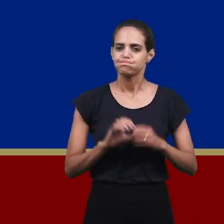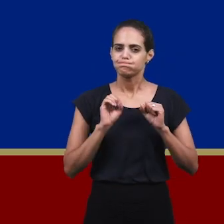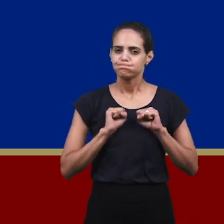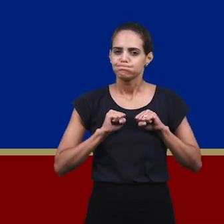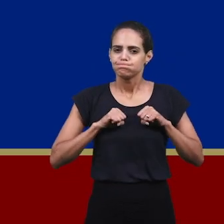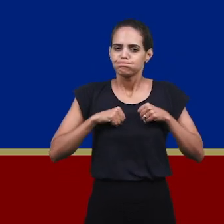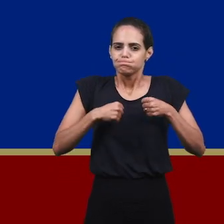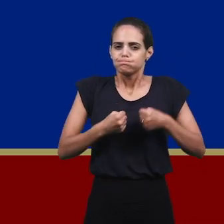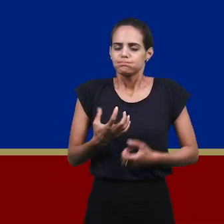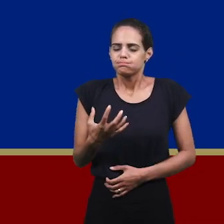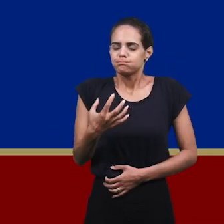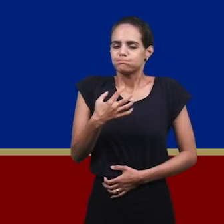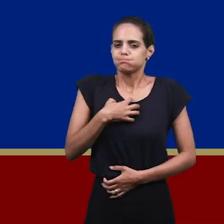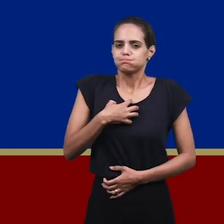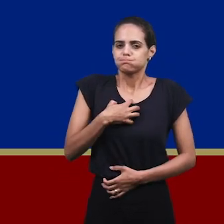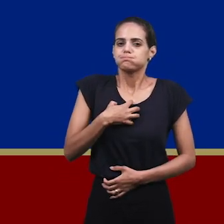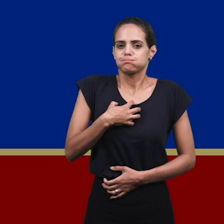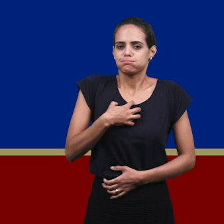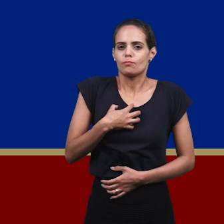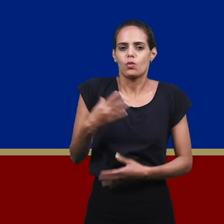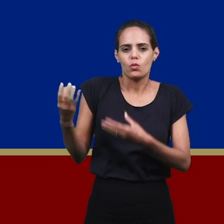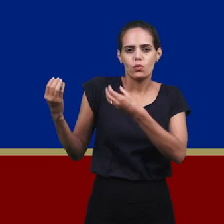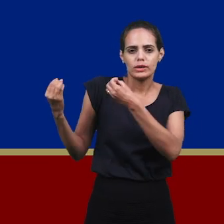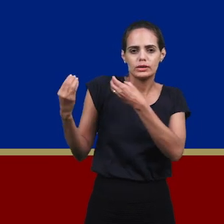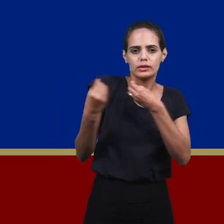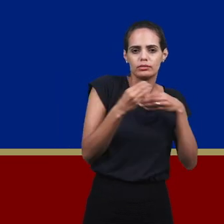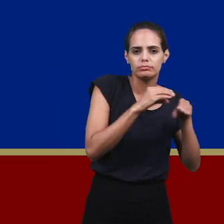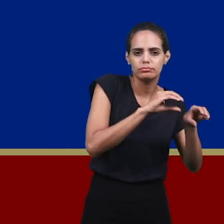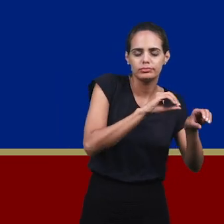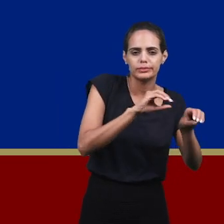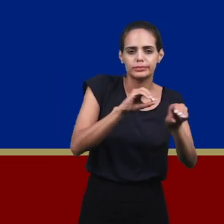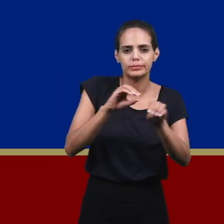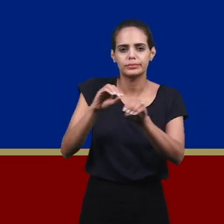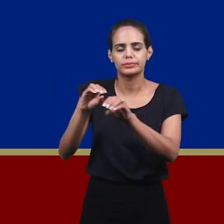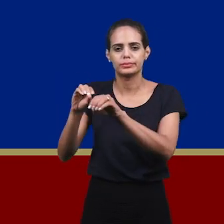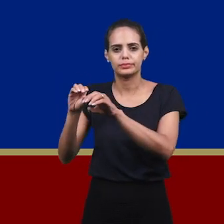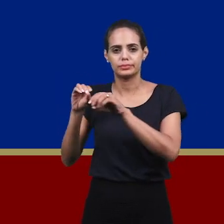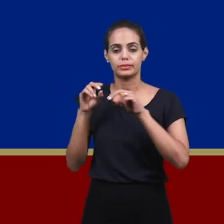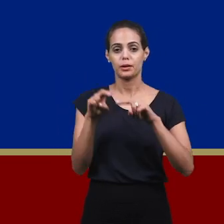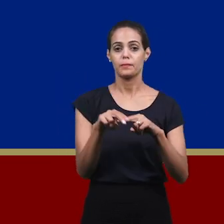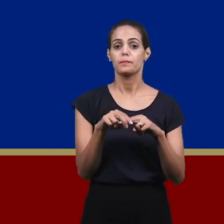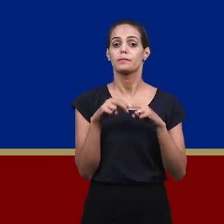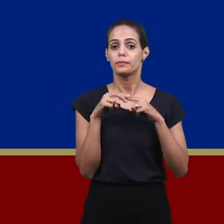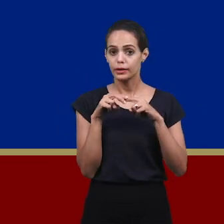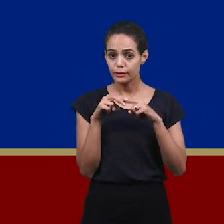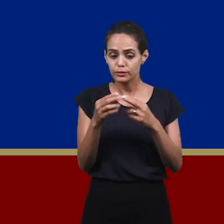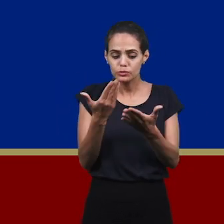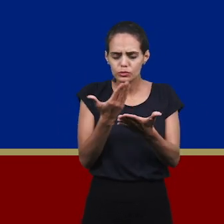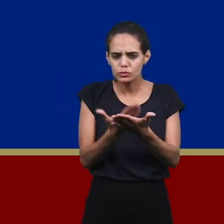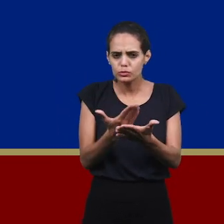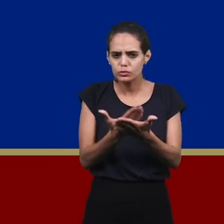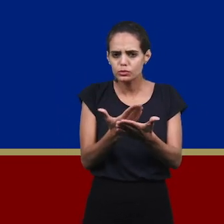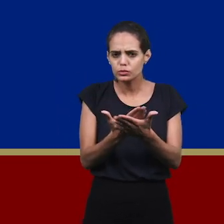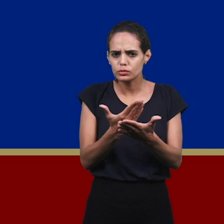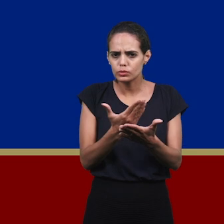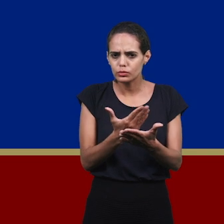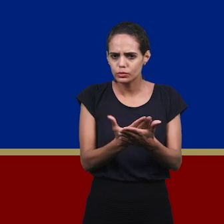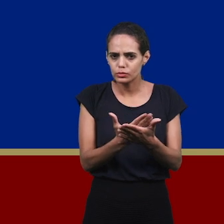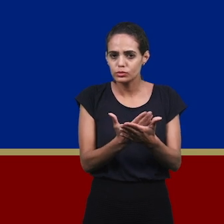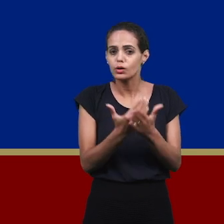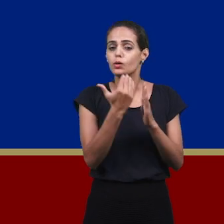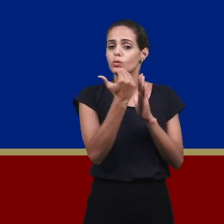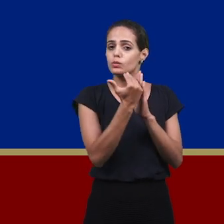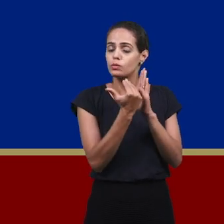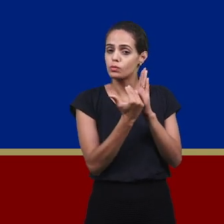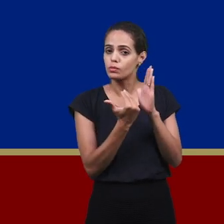Est fortifiant la nourriture que nous avons reçue à travers les études de la programmation en annonçant l'Évangile éternel.